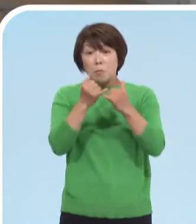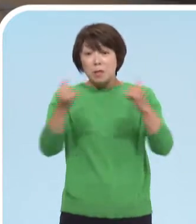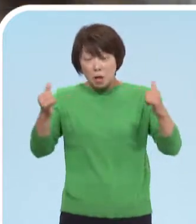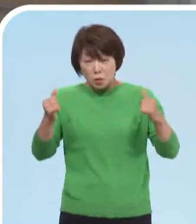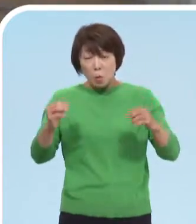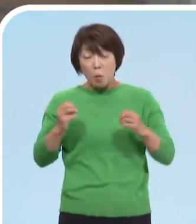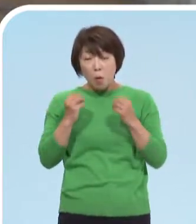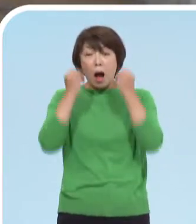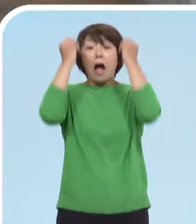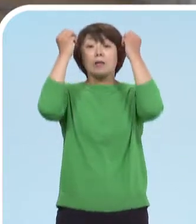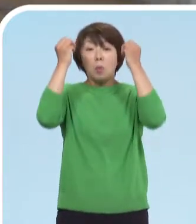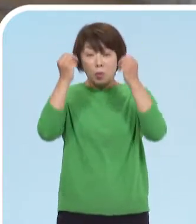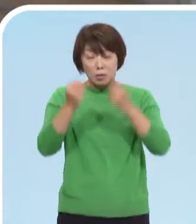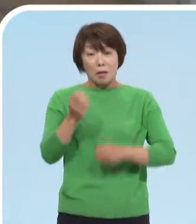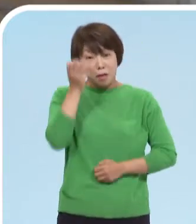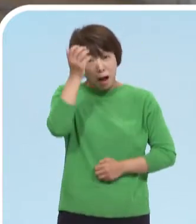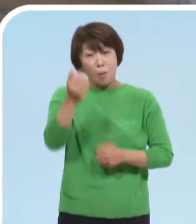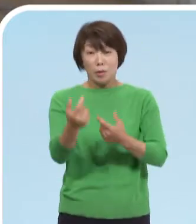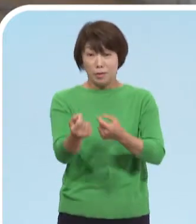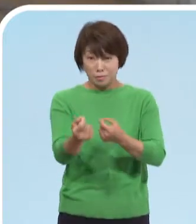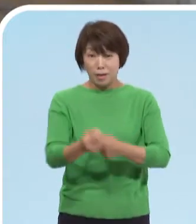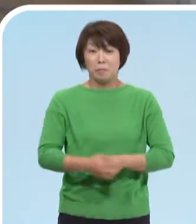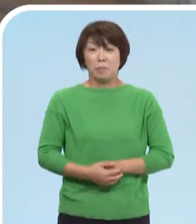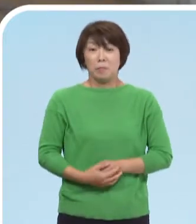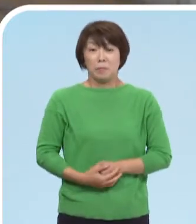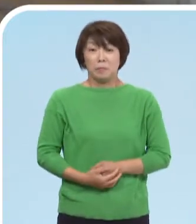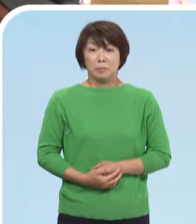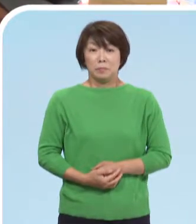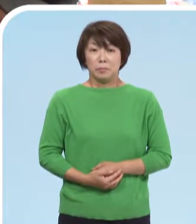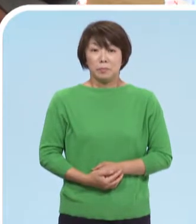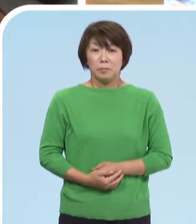もう思わず歓声を上げる鮮やかさ。